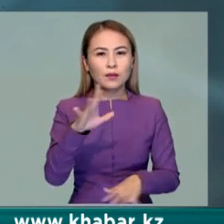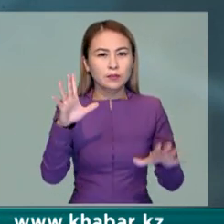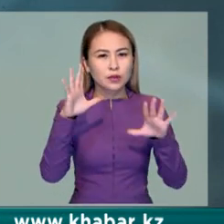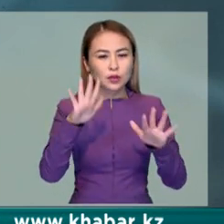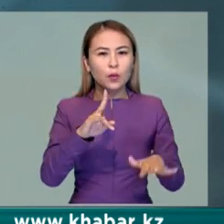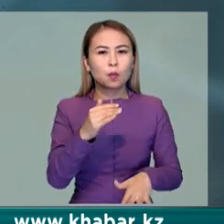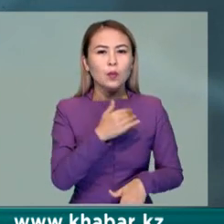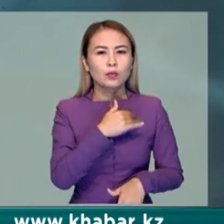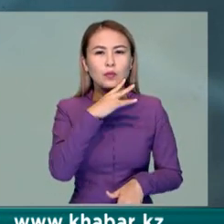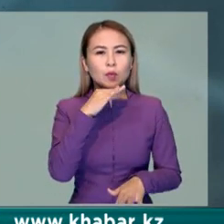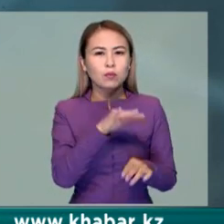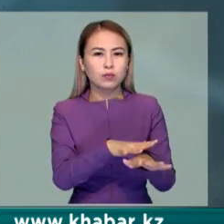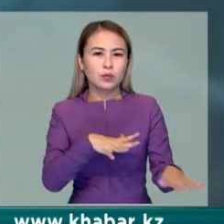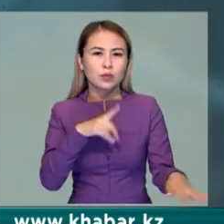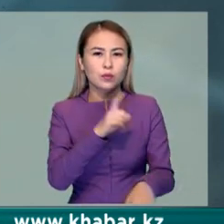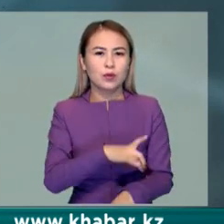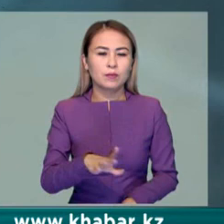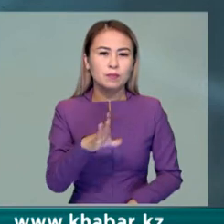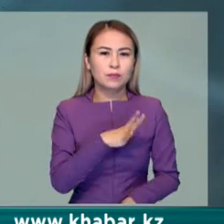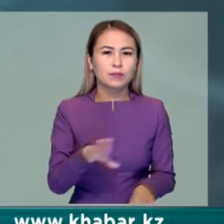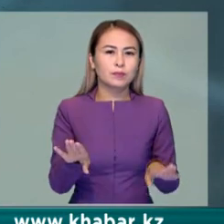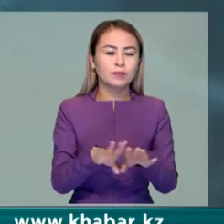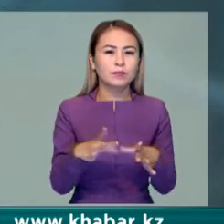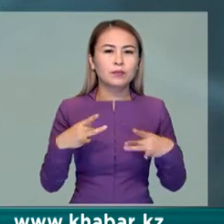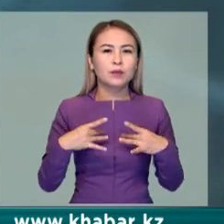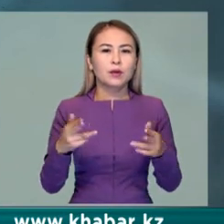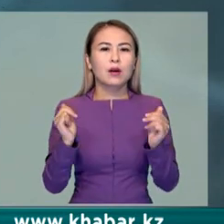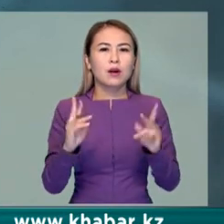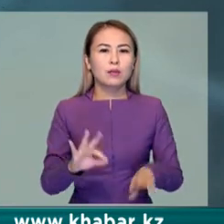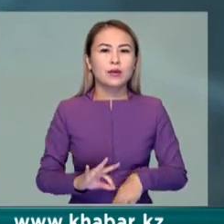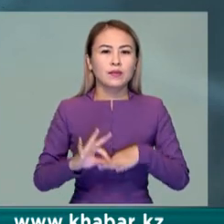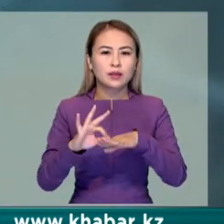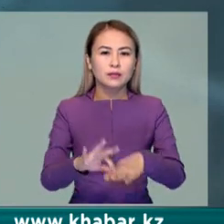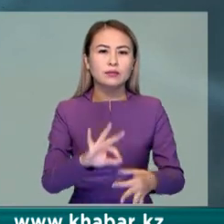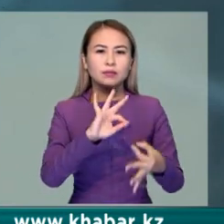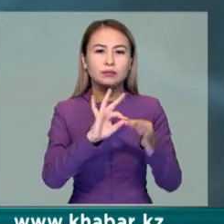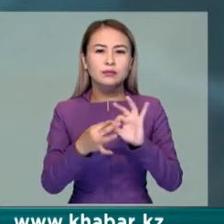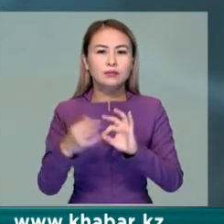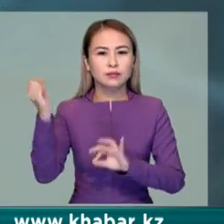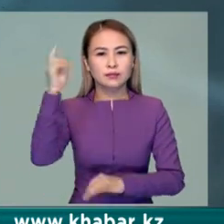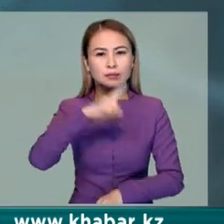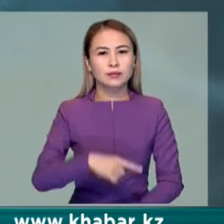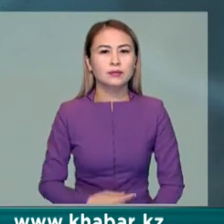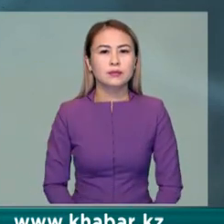ниет еткендер қарасы қалың болды. Ұлық мереке бас шаһарда қалай өтуде? Мерей Қалиасқар